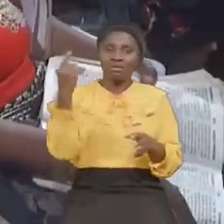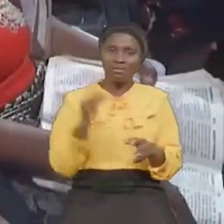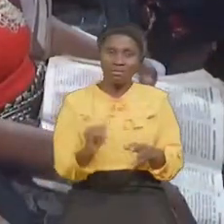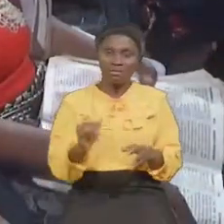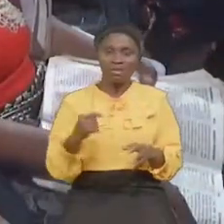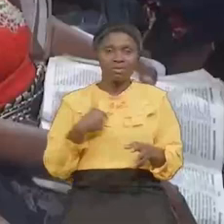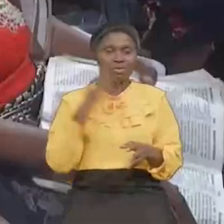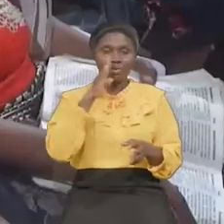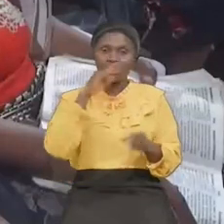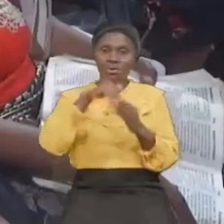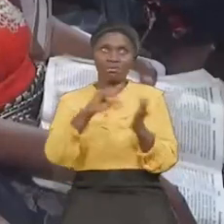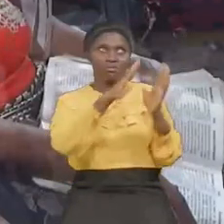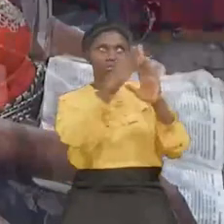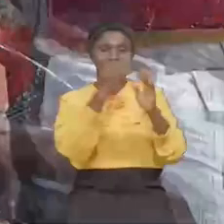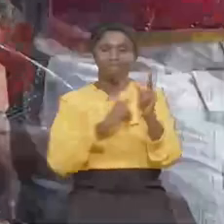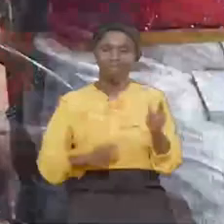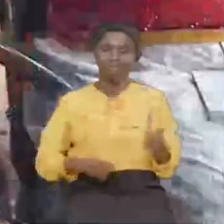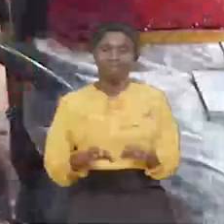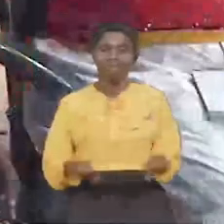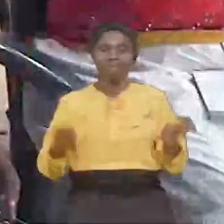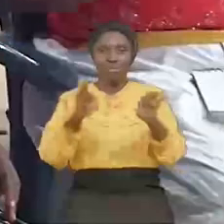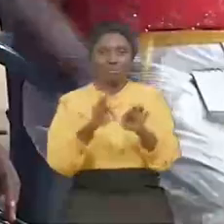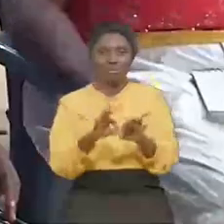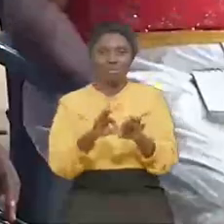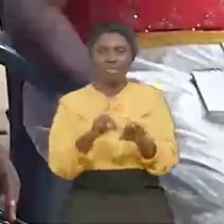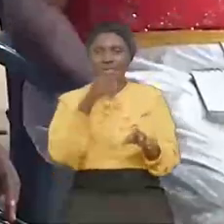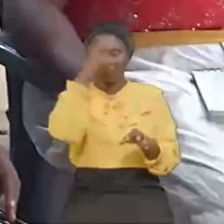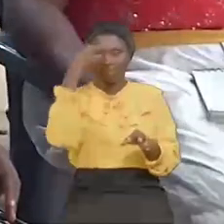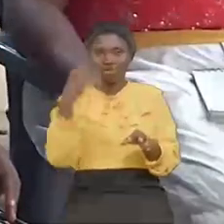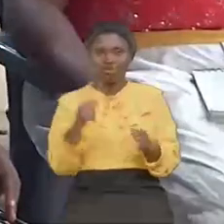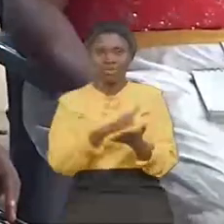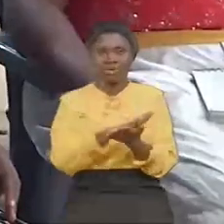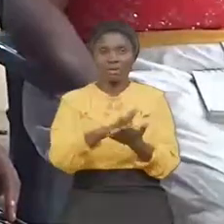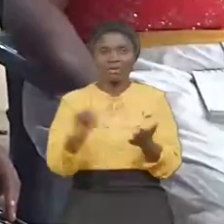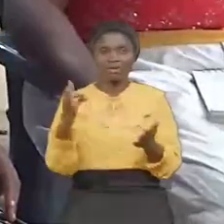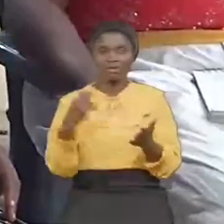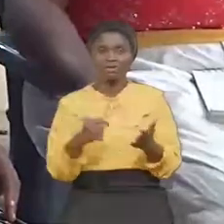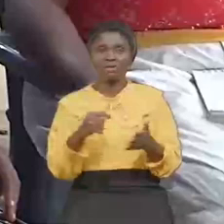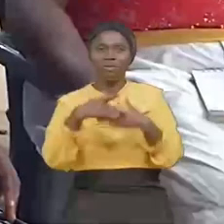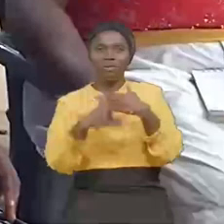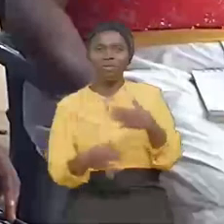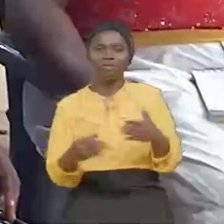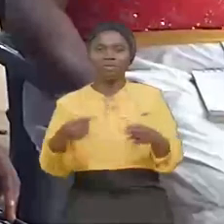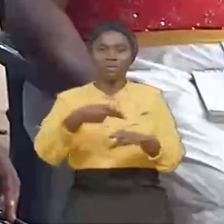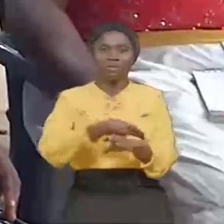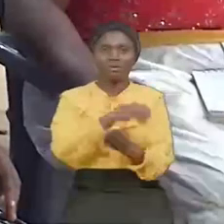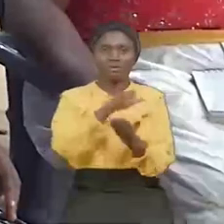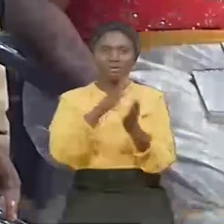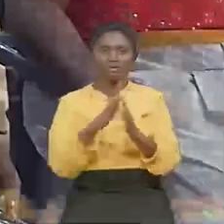Seigneur, dignes à cause de la purification du sang de l'agneau. Notre dignité